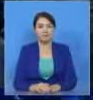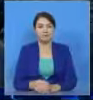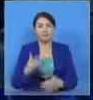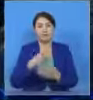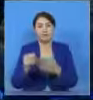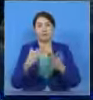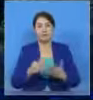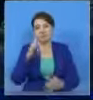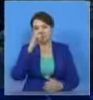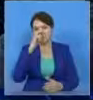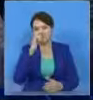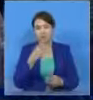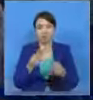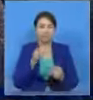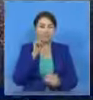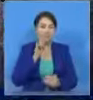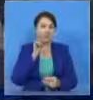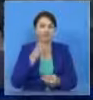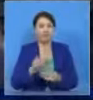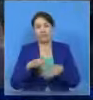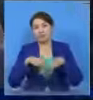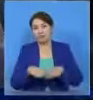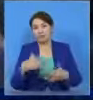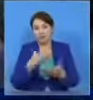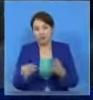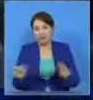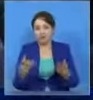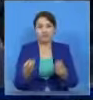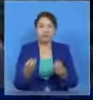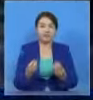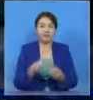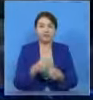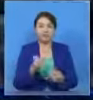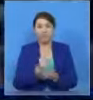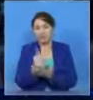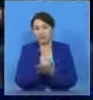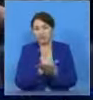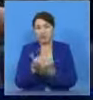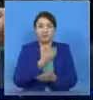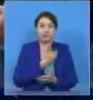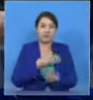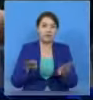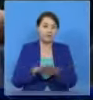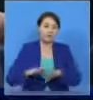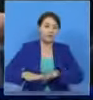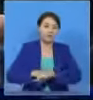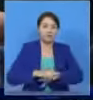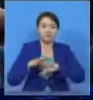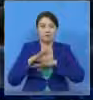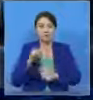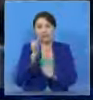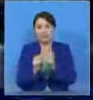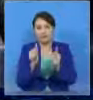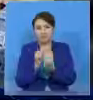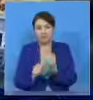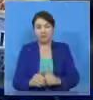Купила только что кефир. Цены доступные, поэтому решила докупить еще. Так, на запас. Хотелось бы, чтобы такие ярмарки проводились